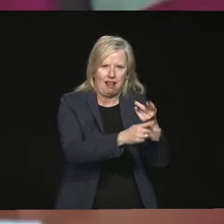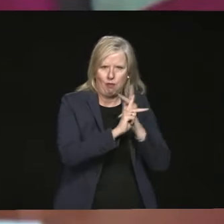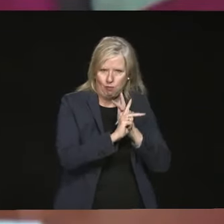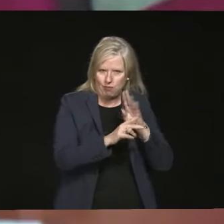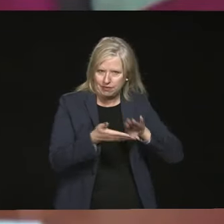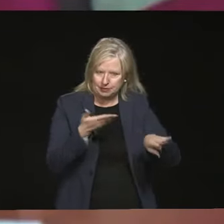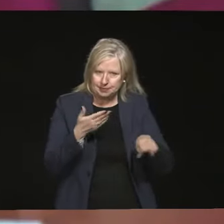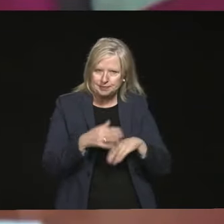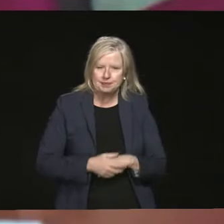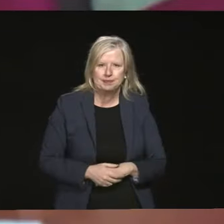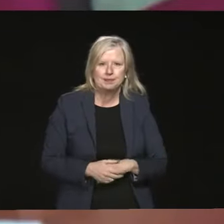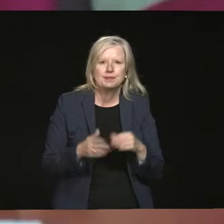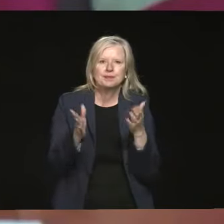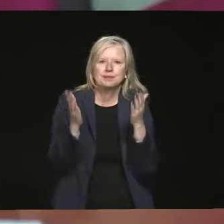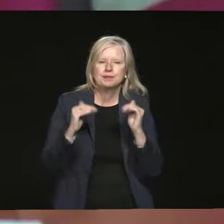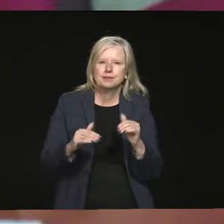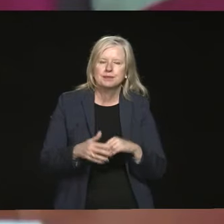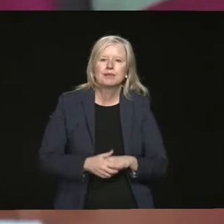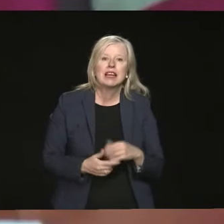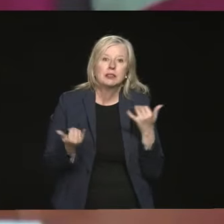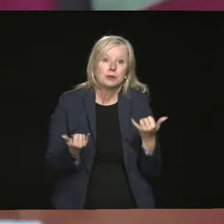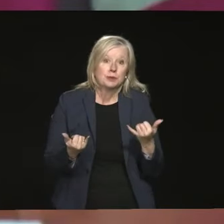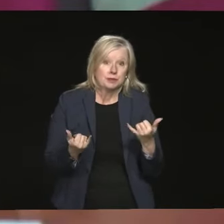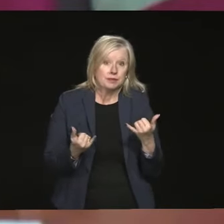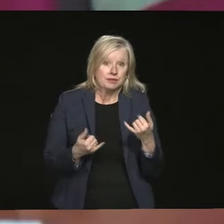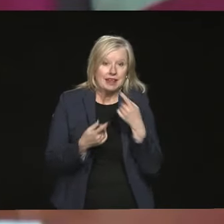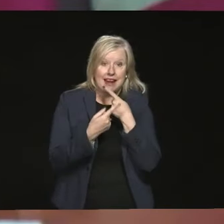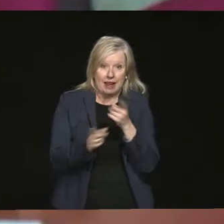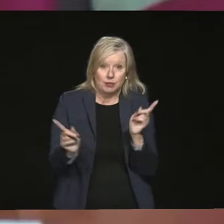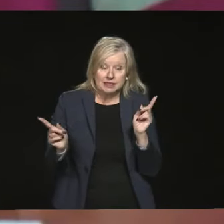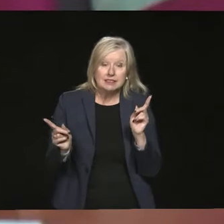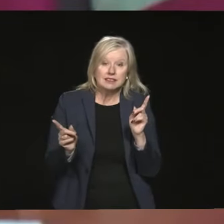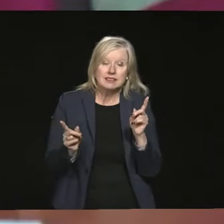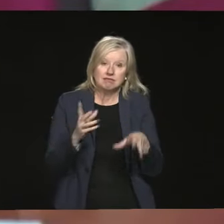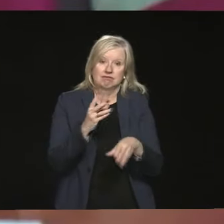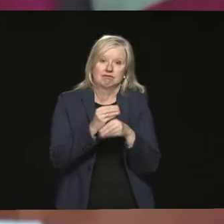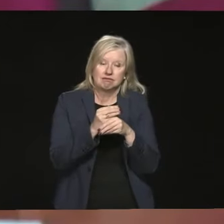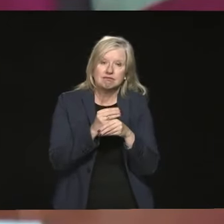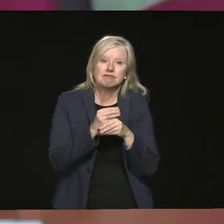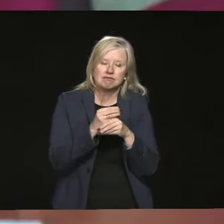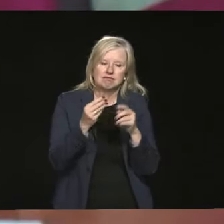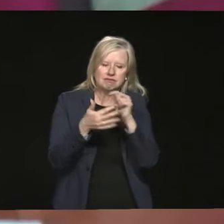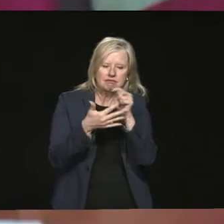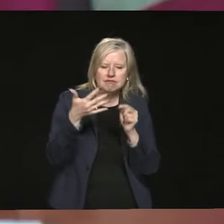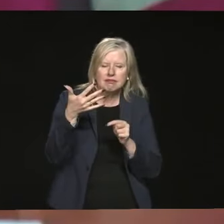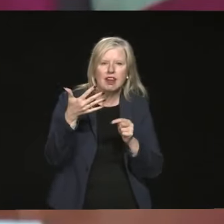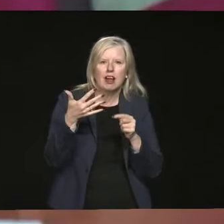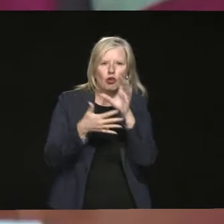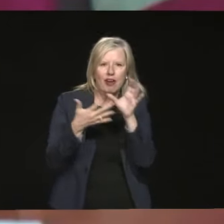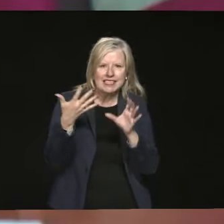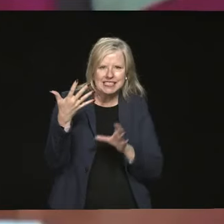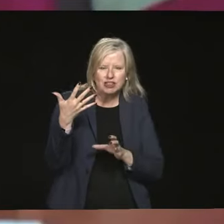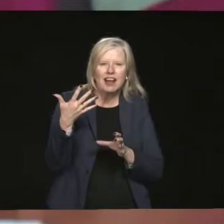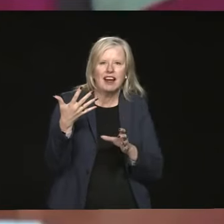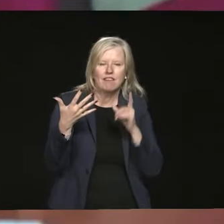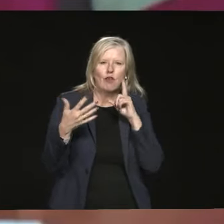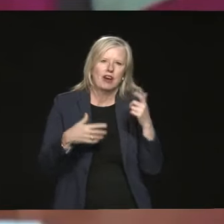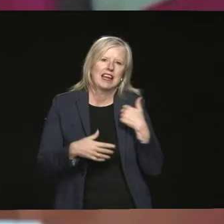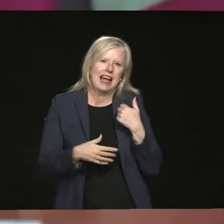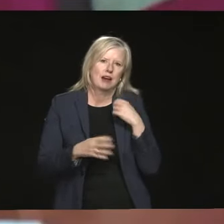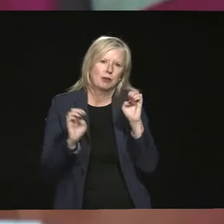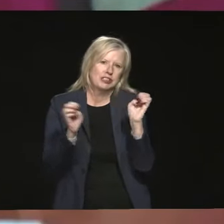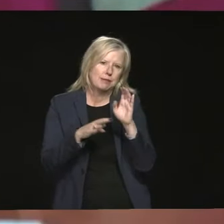les conditions d'admissibilité au compte d'urgence pour les entreprises canadiennes afin d'y permettre l'accès aux entreprises dont la